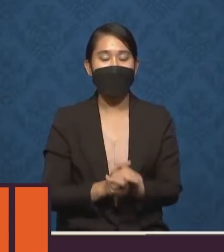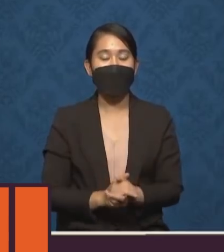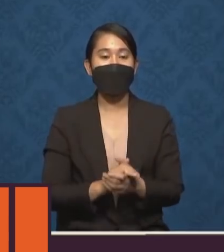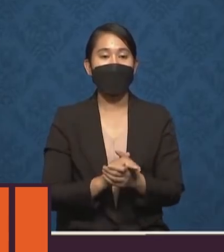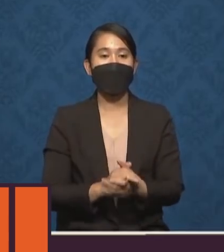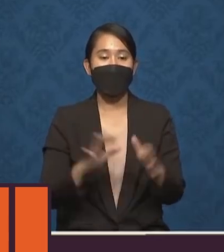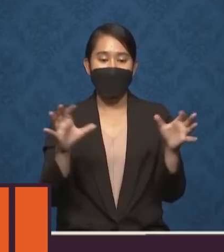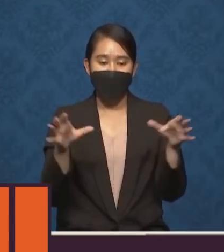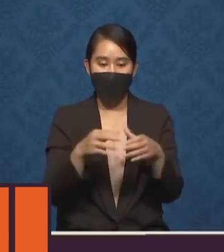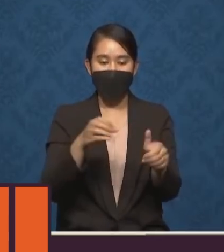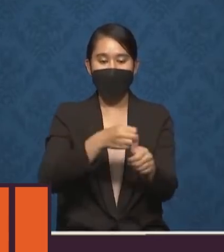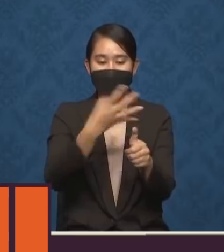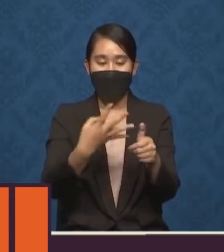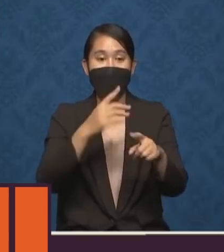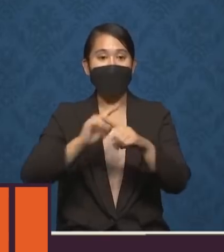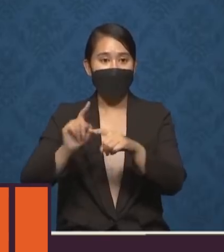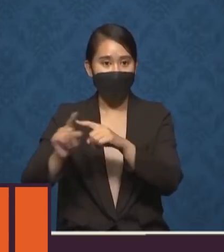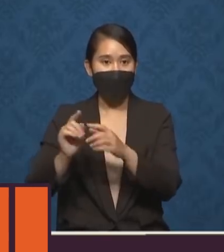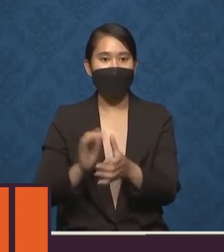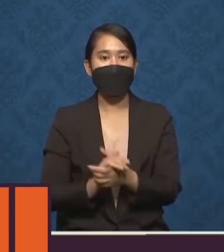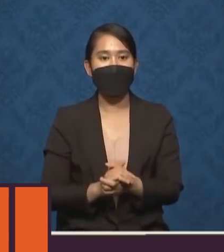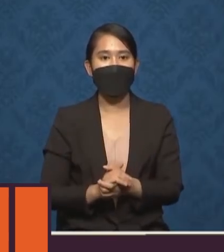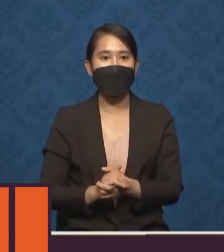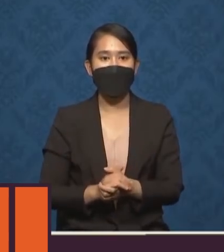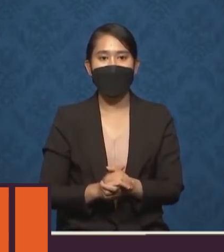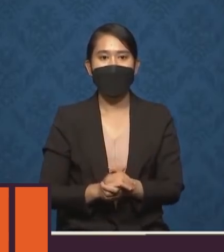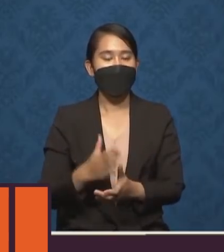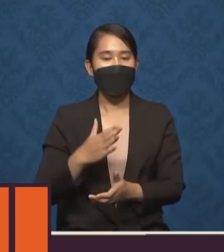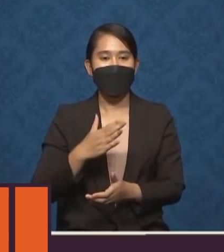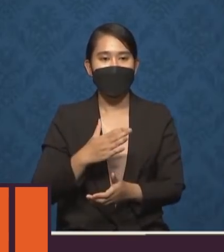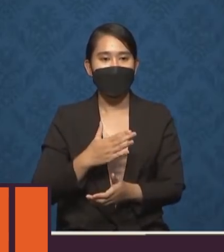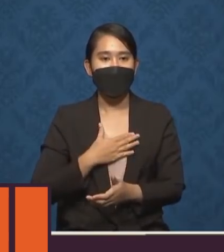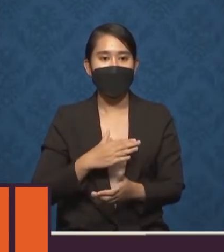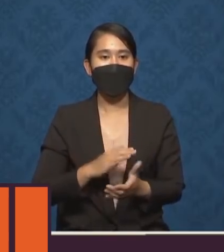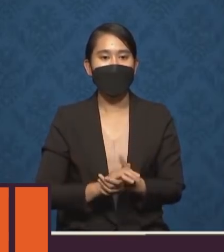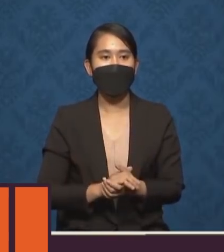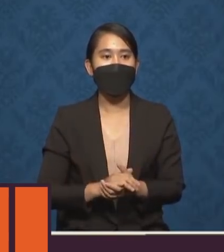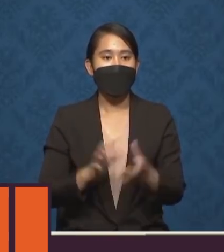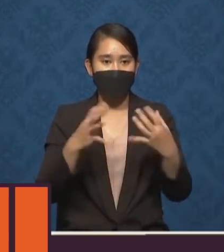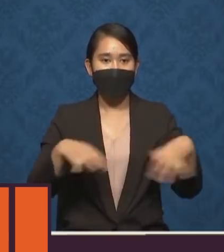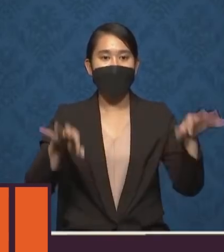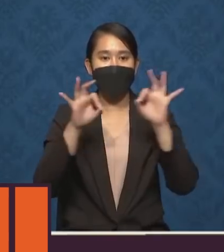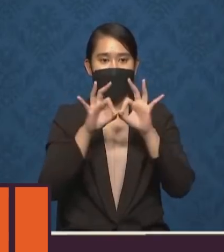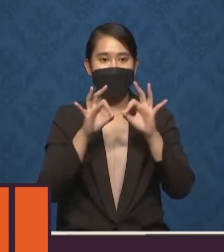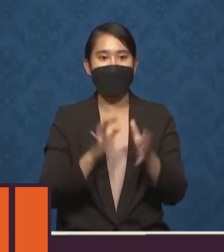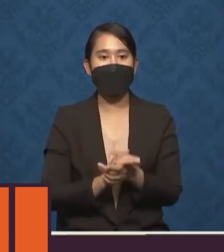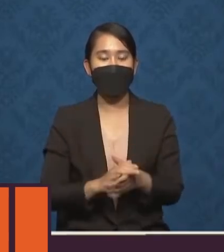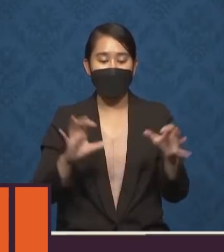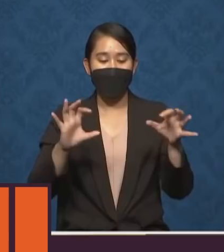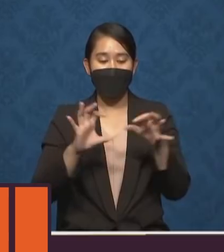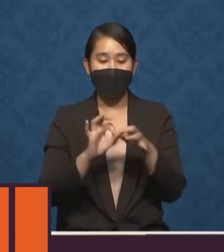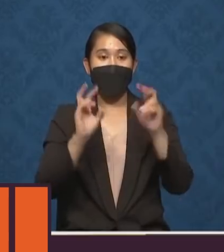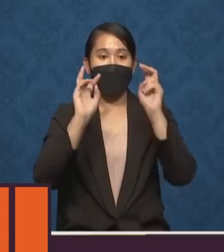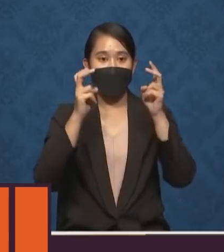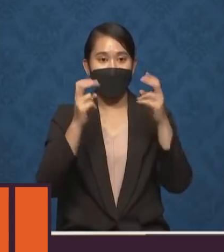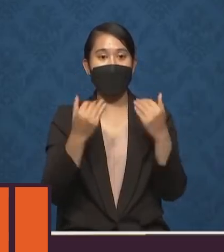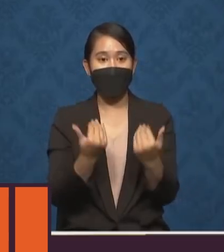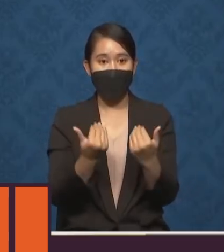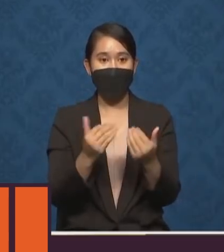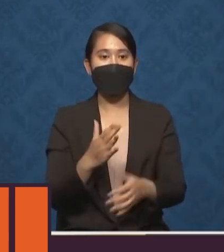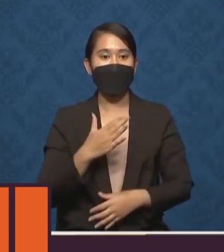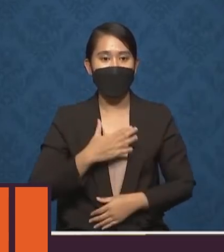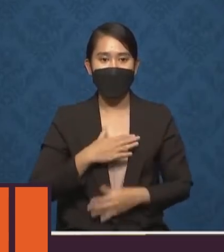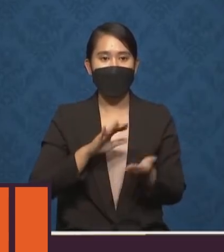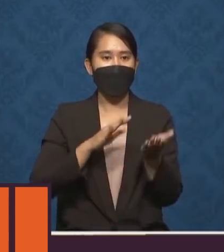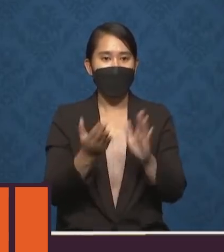ล้างความอยุติธรรมและความไม่ชอบธรรมในระบบยุติธรรมไทยสำคัญที่สุดก็ทำสถานที่เกี่ยวกับจะติดนี้ผมอยากจะ